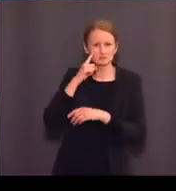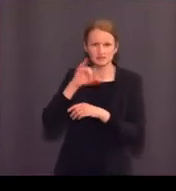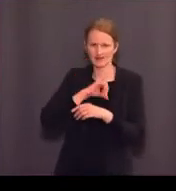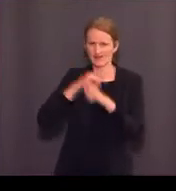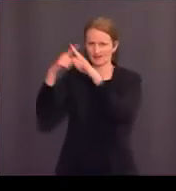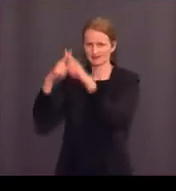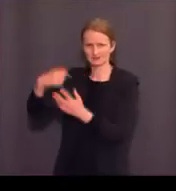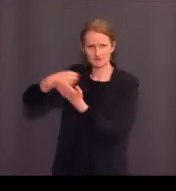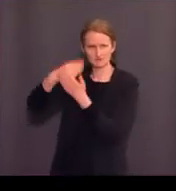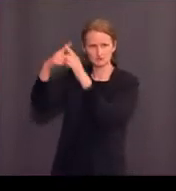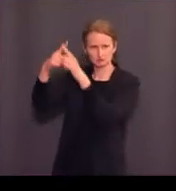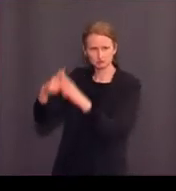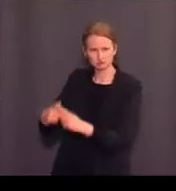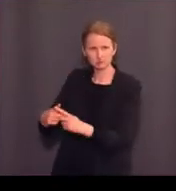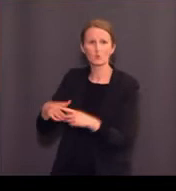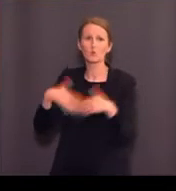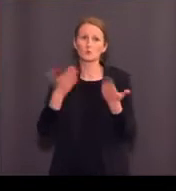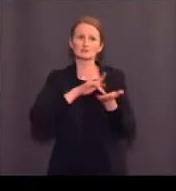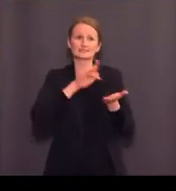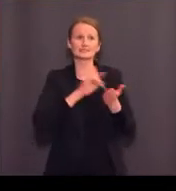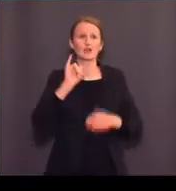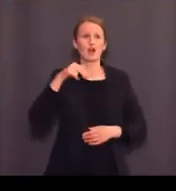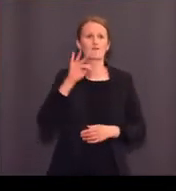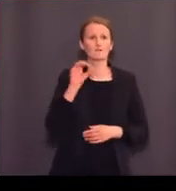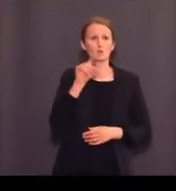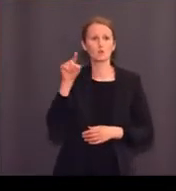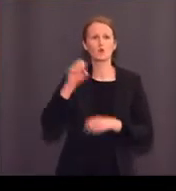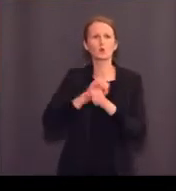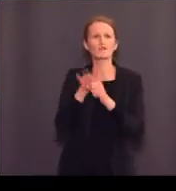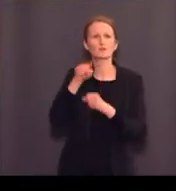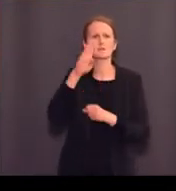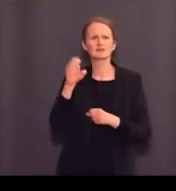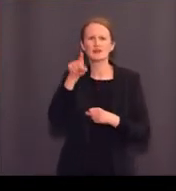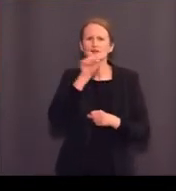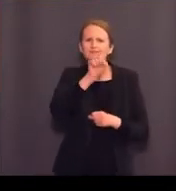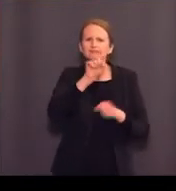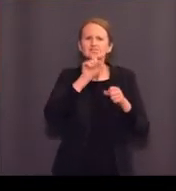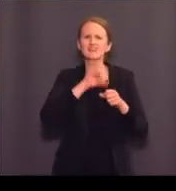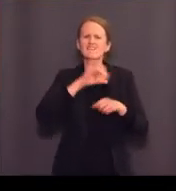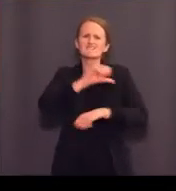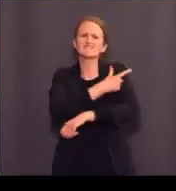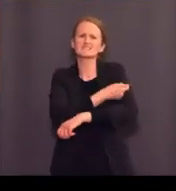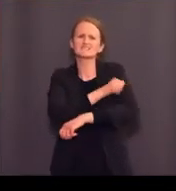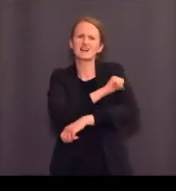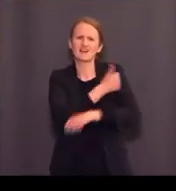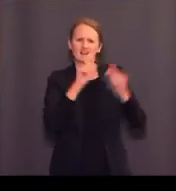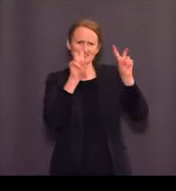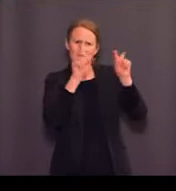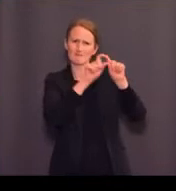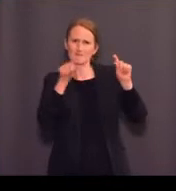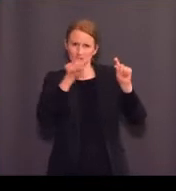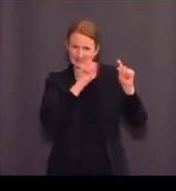infocoronavirus.be à la rubrique Vaccination. On estime qu'environ 1,5 million de